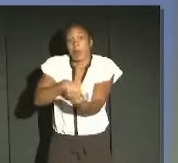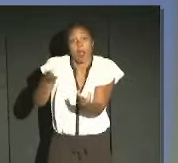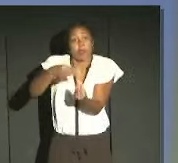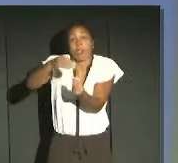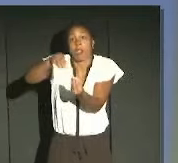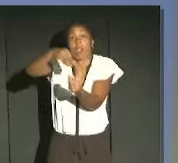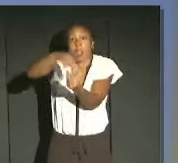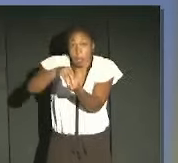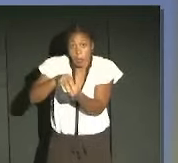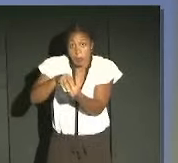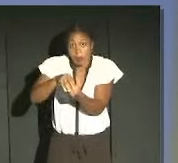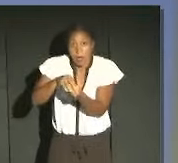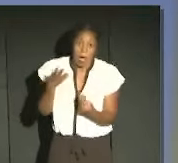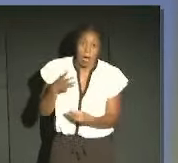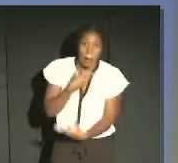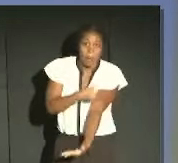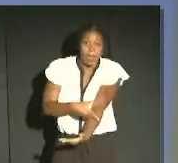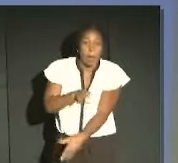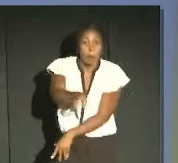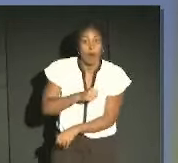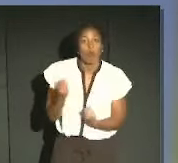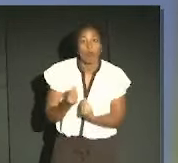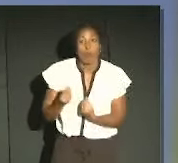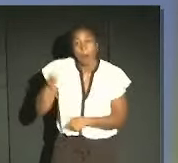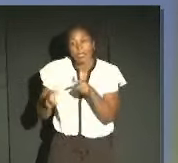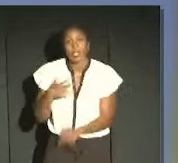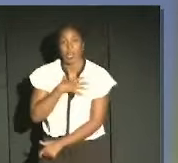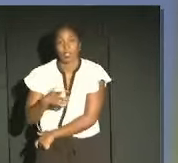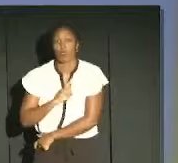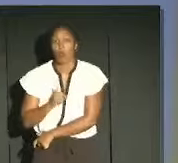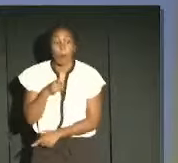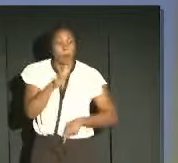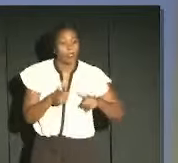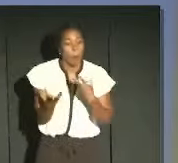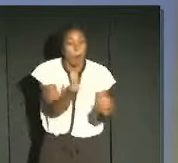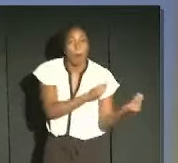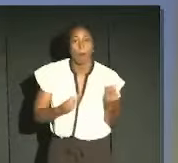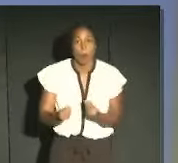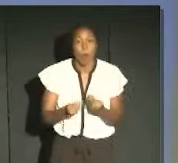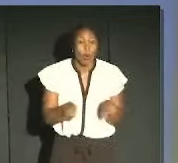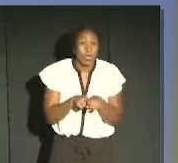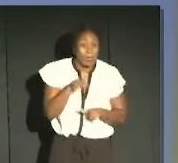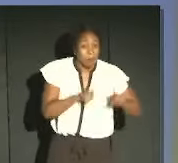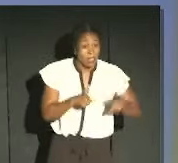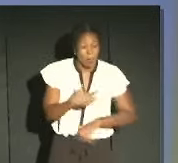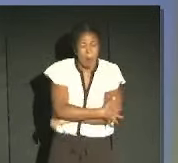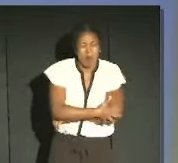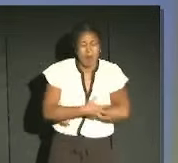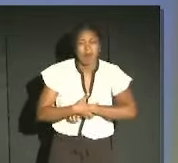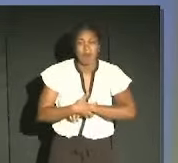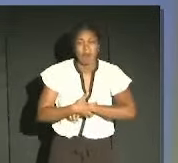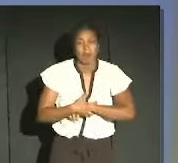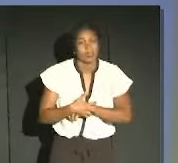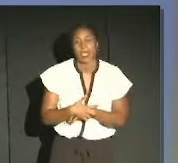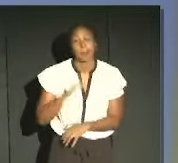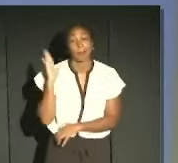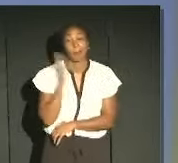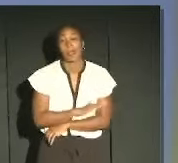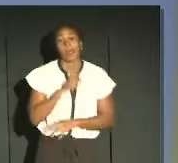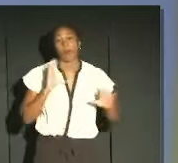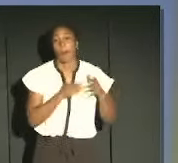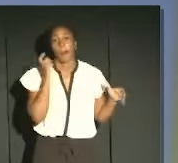des des milliardaires mais par contre pour aller la chercher dans les les gens du peuple et les gens les plus pauvres encore mieux ça ils sont spécialistes